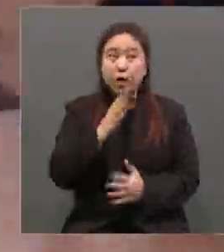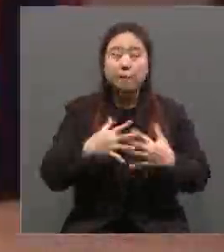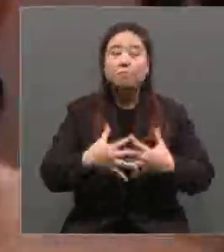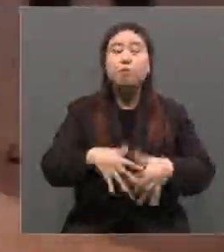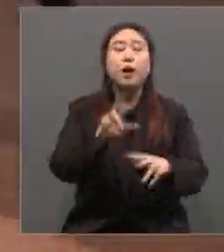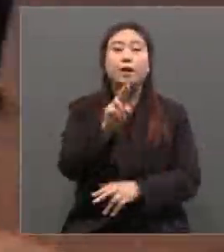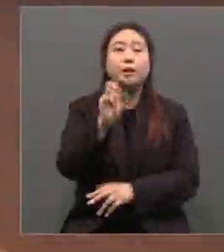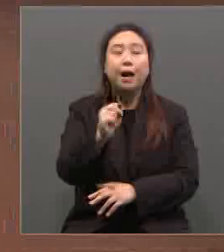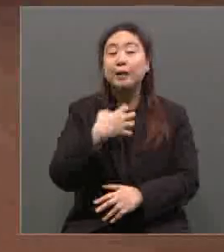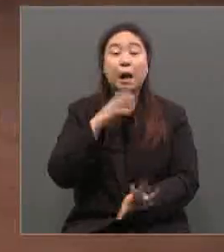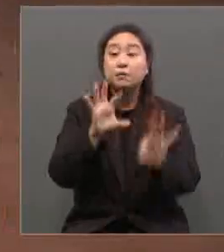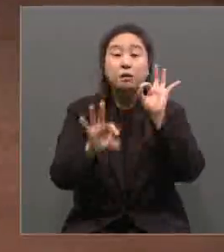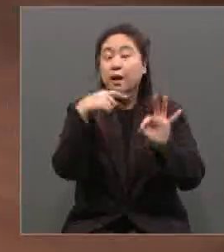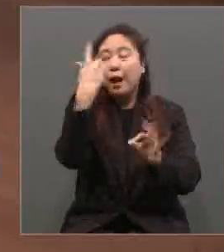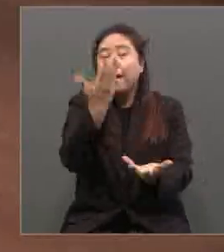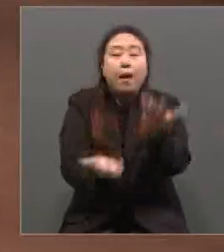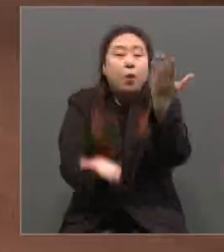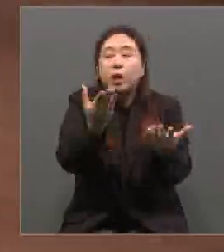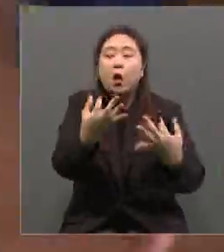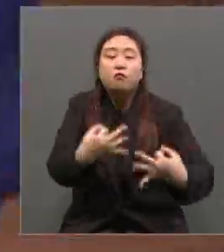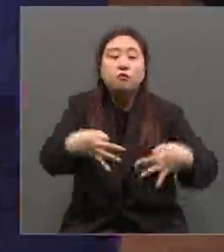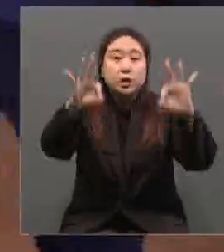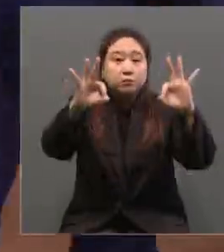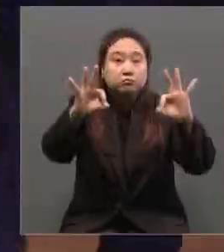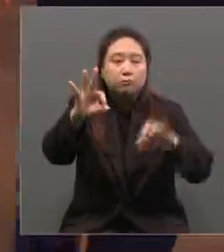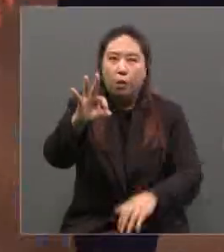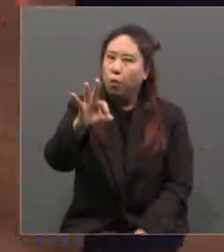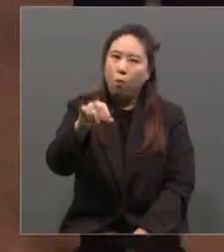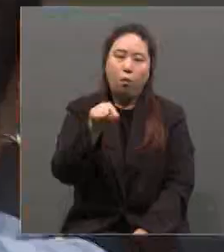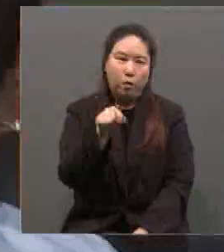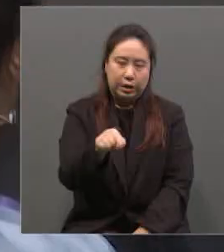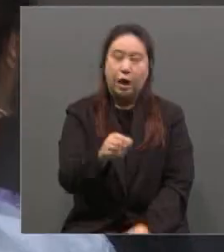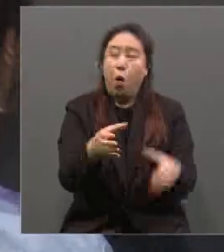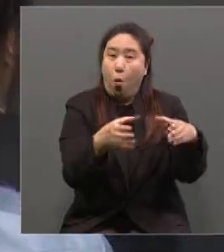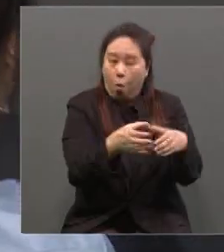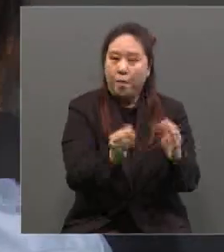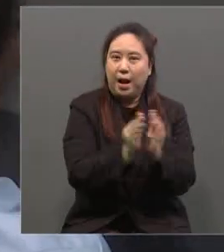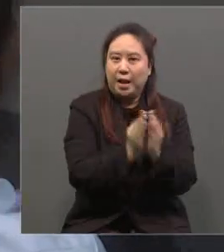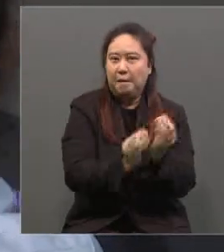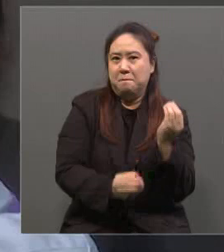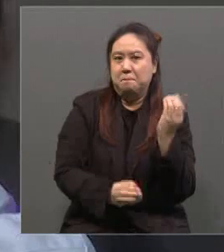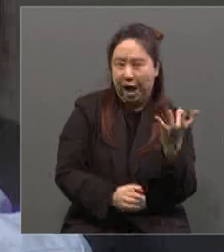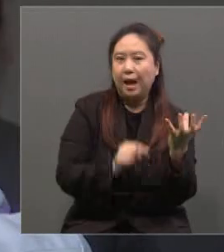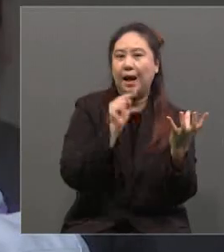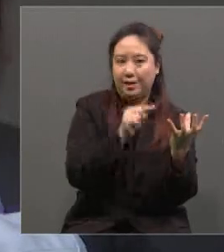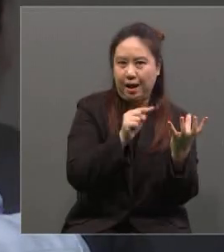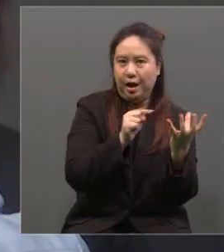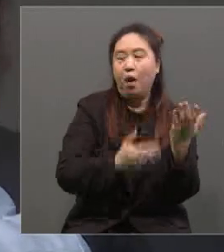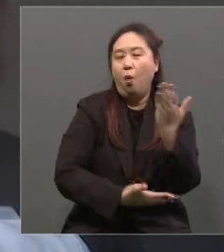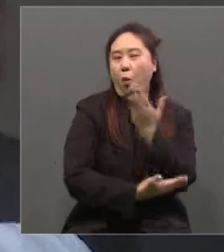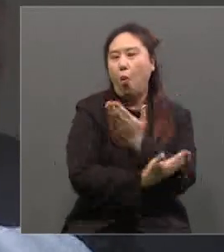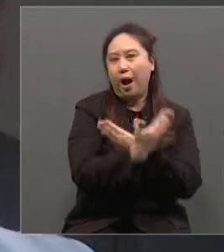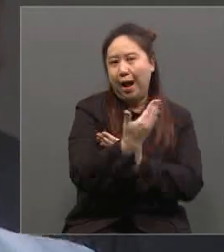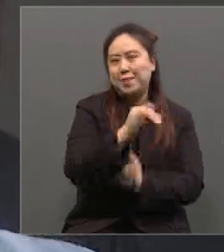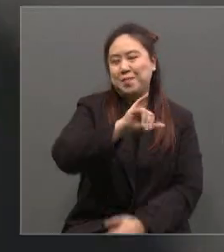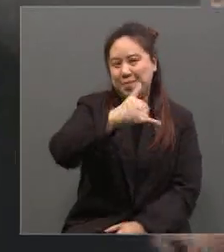านั้นท่านอาจารย์พรอมรินทร์บอกแบบนี้ครับว่าจะทำให้พรรคที่ได้คะแนนเยอะที่สุดคือก้าวไกลมีโอกาสนะ